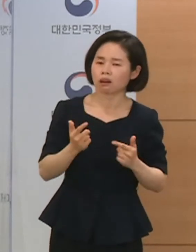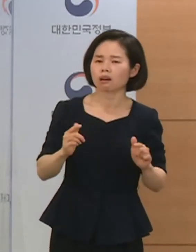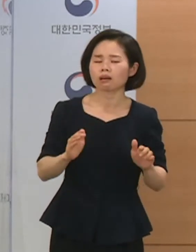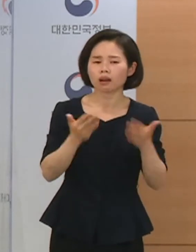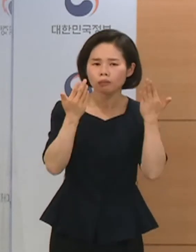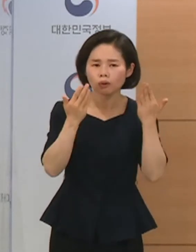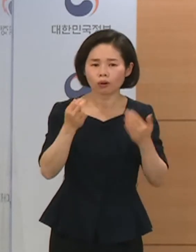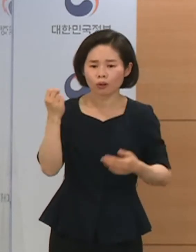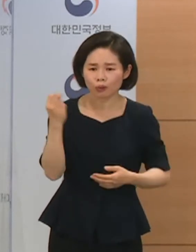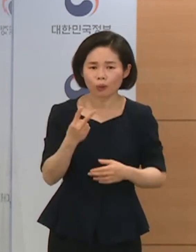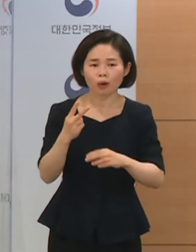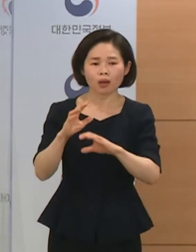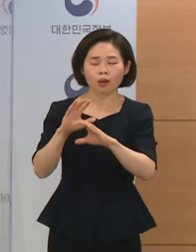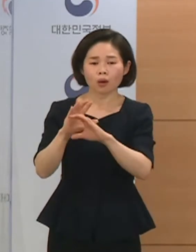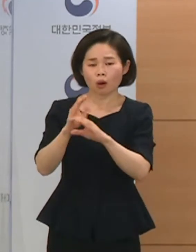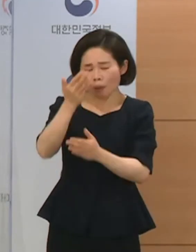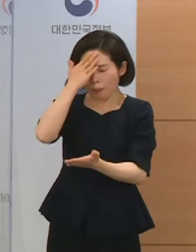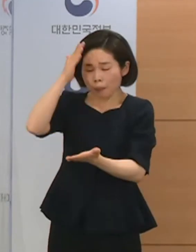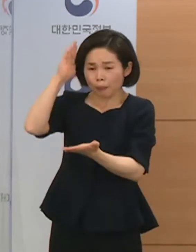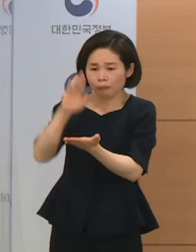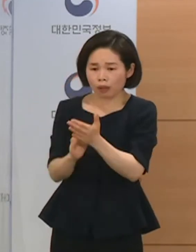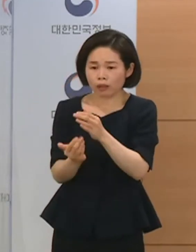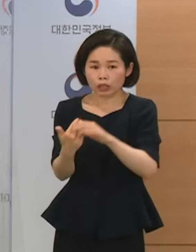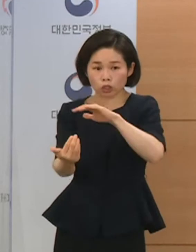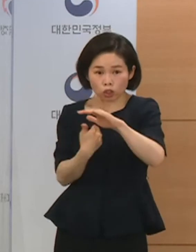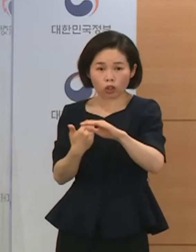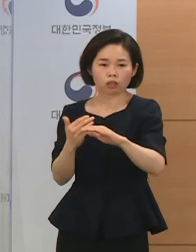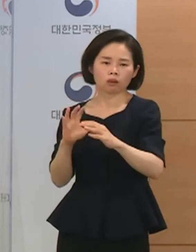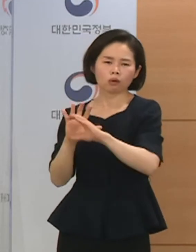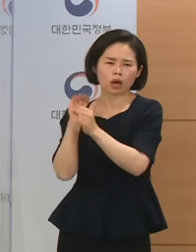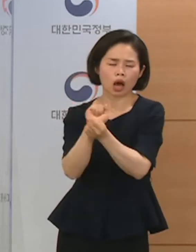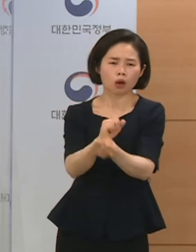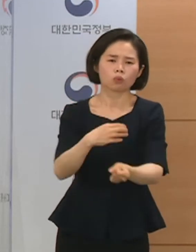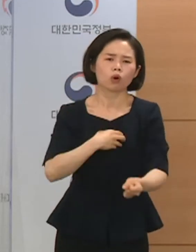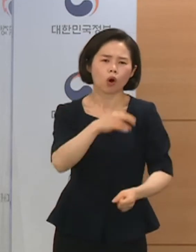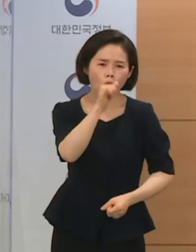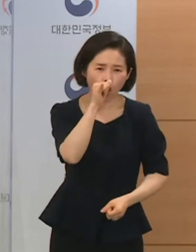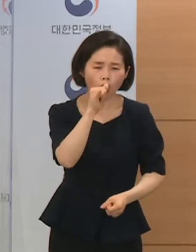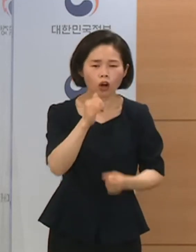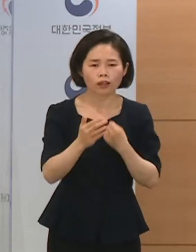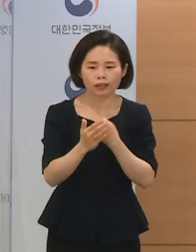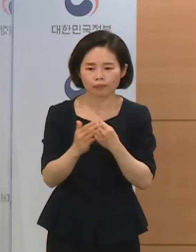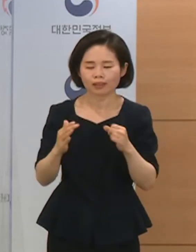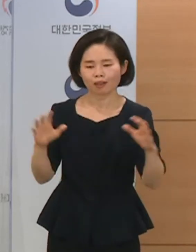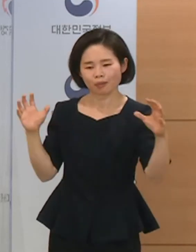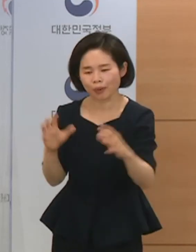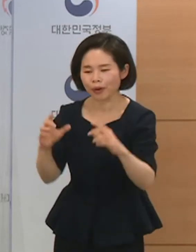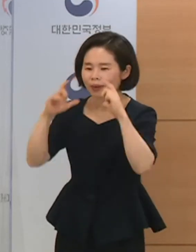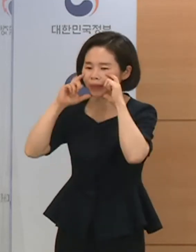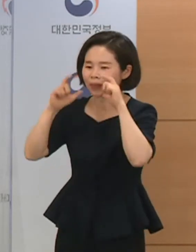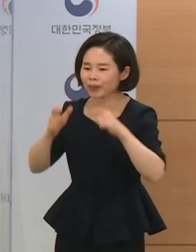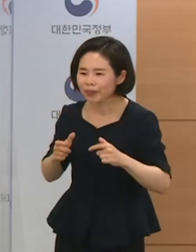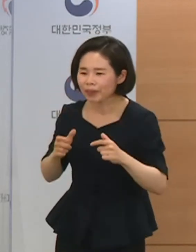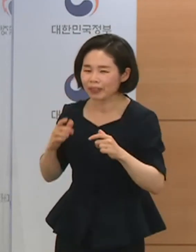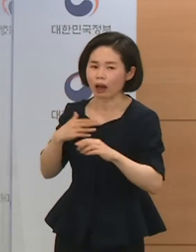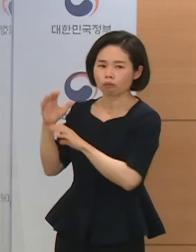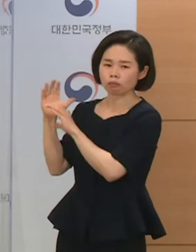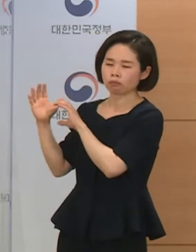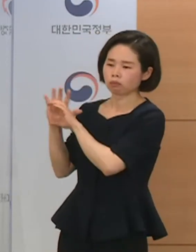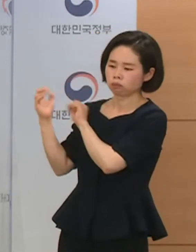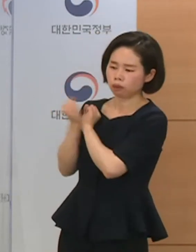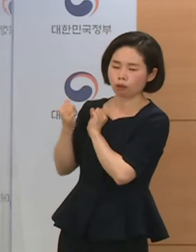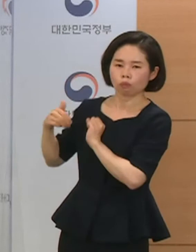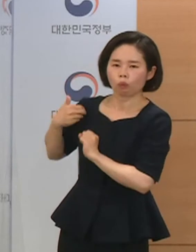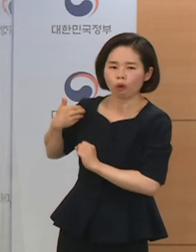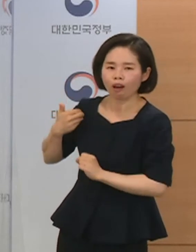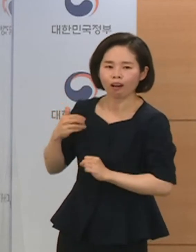발병하기 전에 이미 전염력이 있기 때문에 마스크를 벗고 음주나 대화를 하는 과정 중에 충분히 전파가 될 수